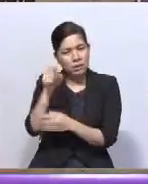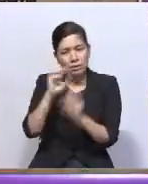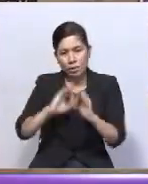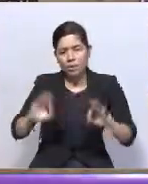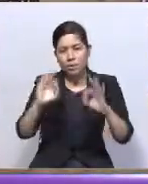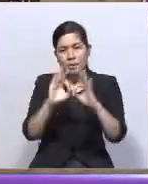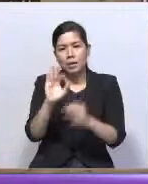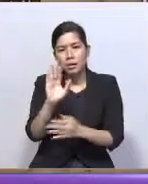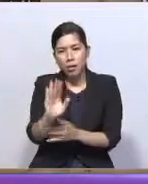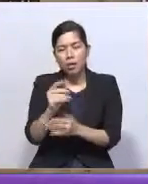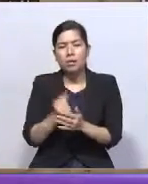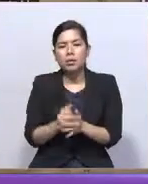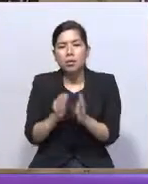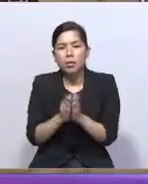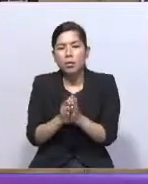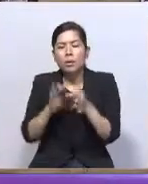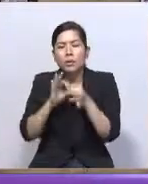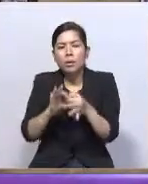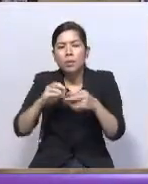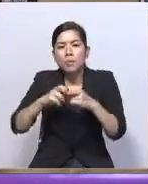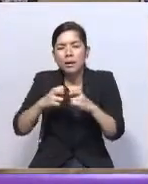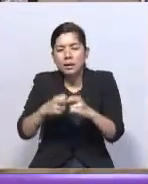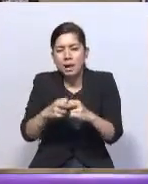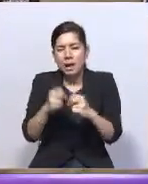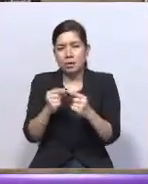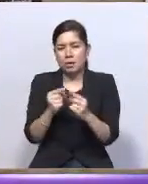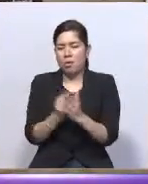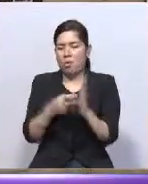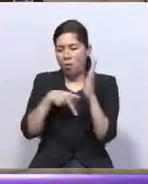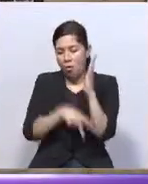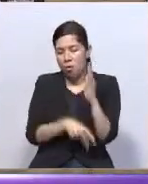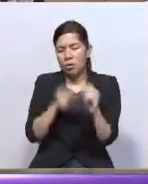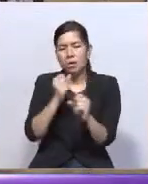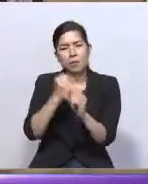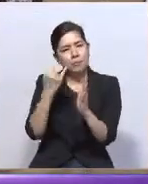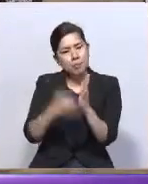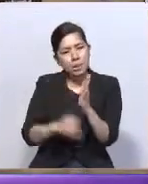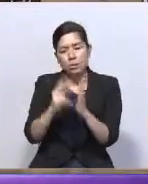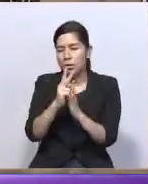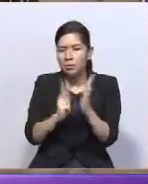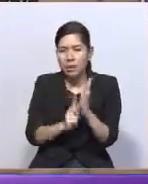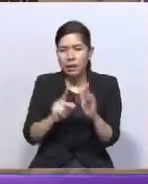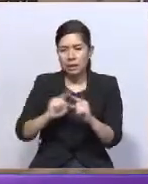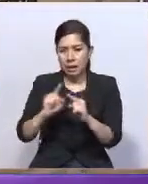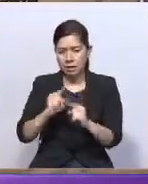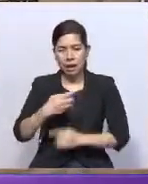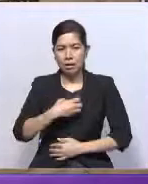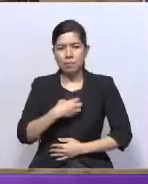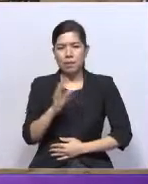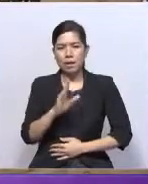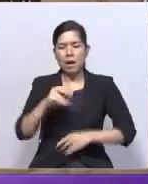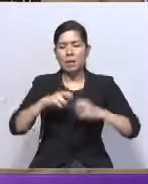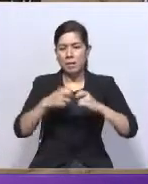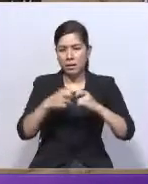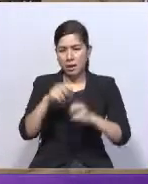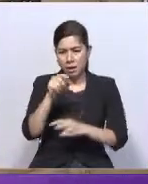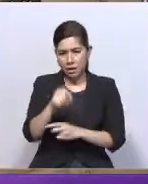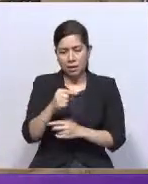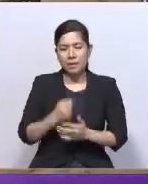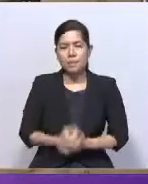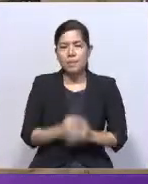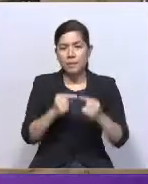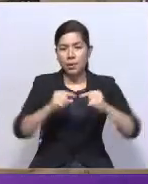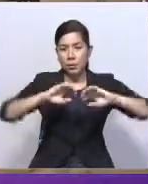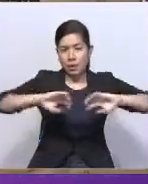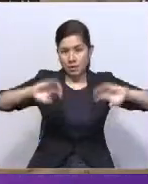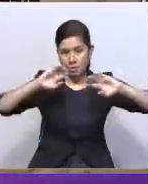ะครับรวมทั้งเรื่องปัญหาเรื่องการทุจริตนะครับอันนี้ก็กำชับไปว่า อย่าให้เกิดเรื่องของการทุจริตในกรณีที่รัฐ